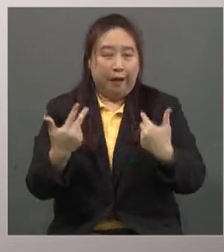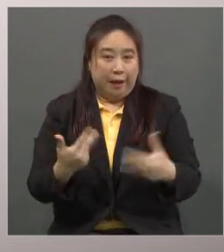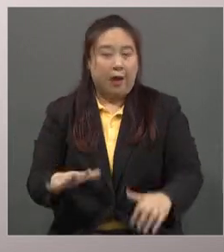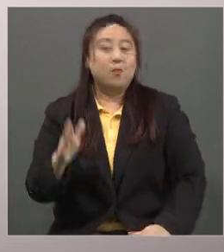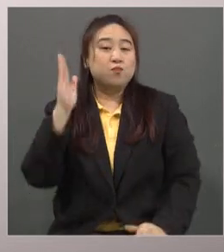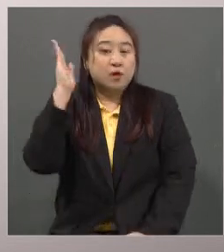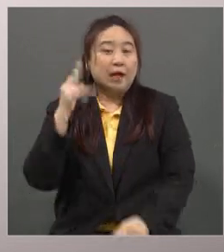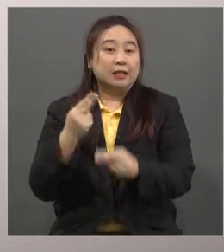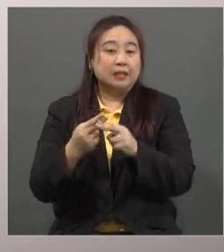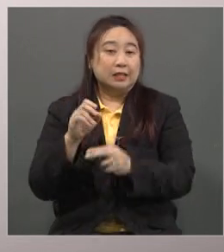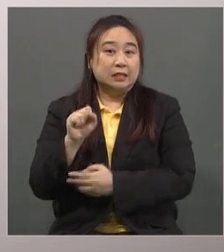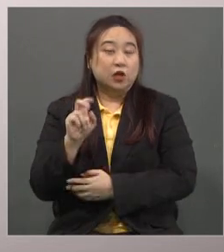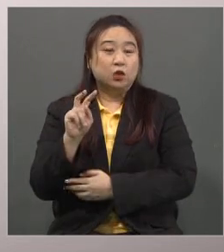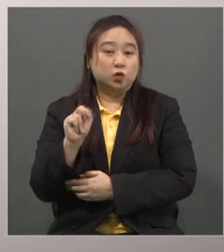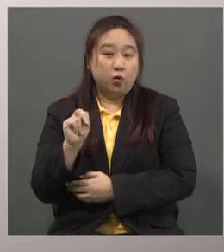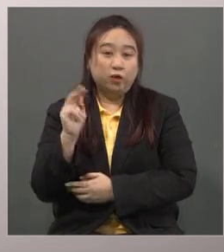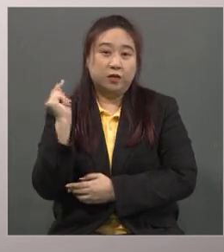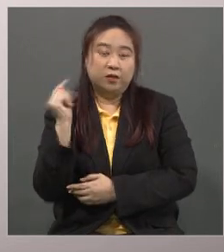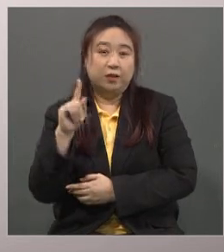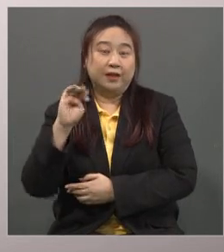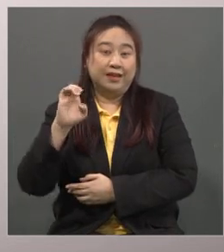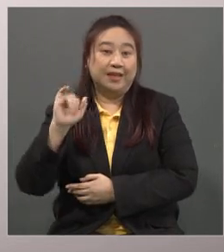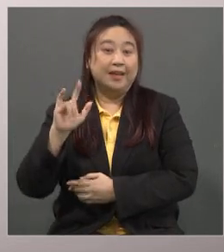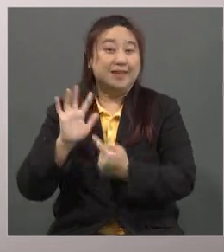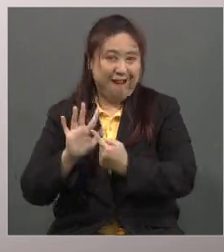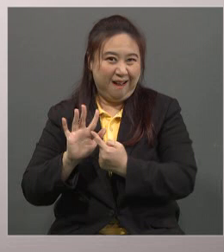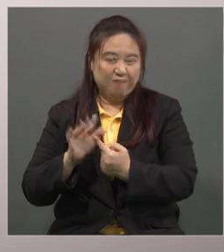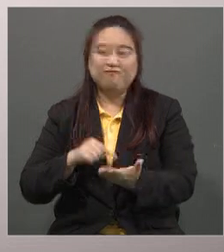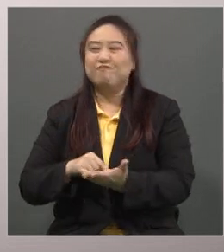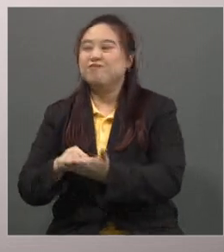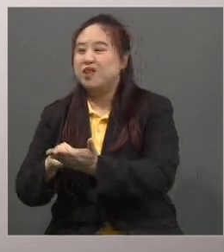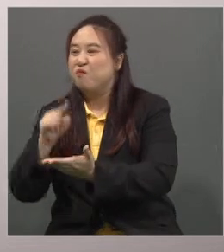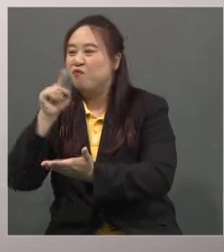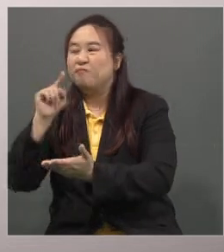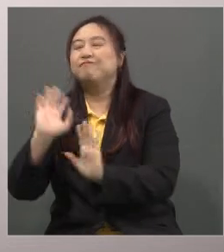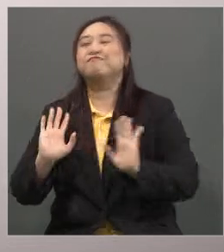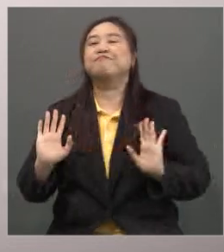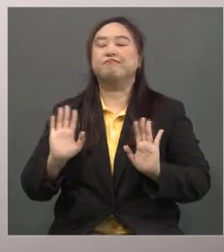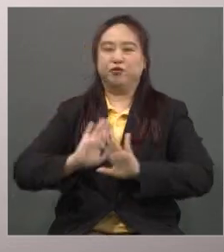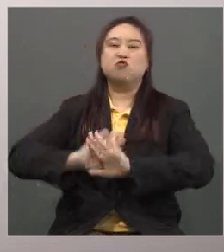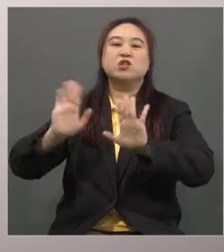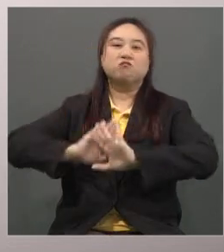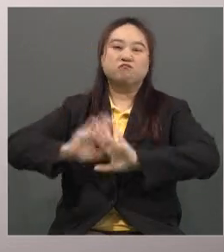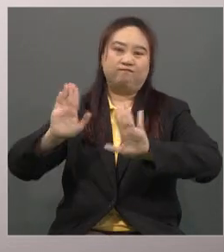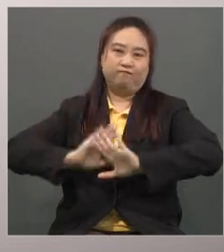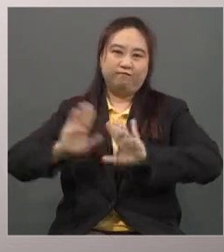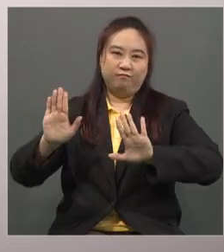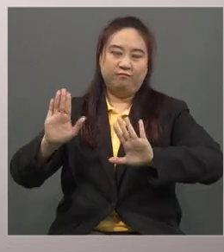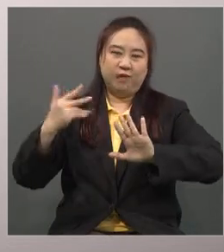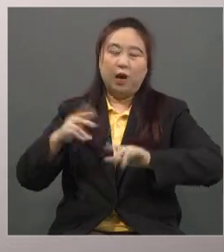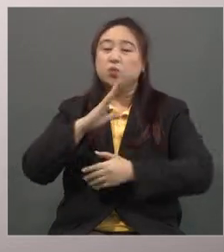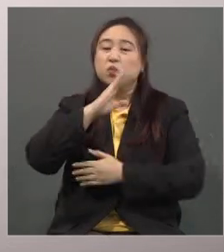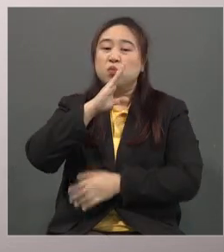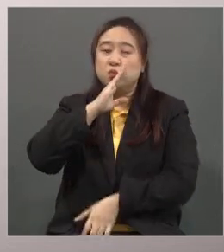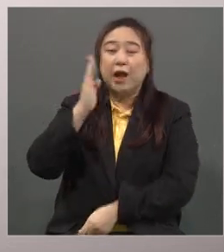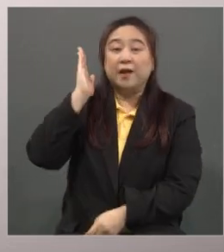หนังสือขอถอดถอนคำร้องเรียบร้อยแล้วนะครับโดยไม่มีการตั้งเงื่อนไขใดๆนะครับแล้วก็ระบุด้วยว่าถ้าเกิดในอนาค